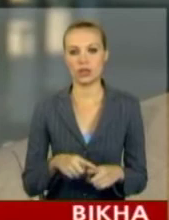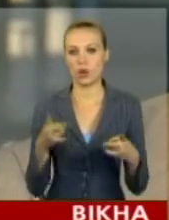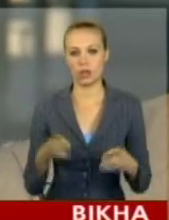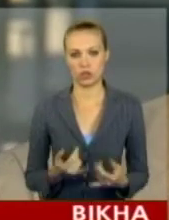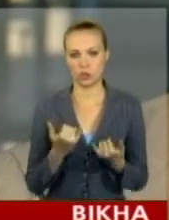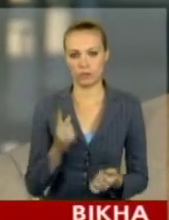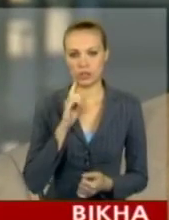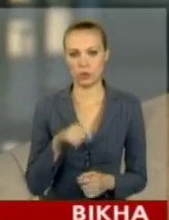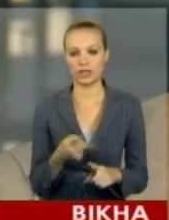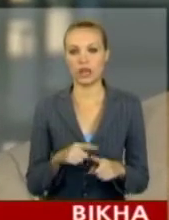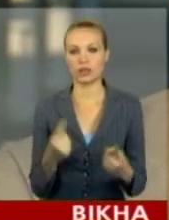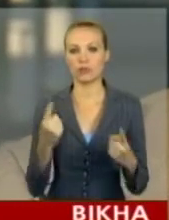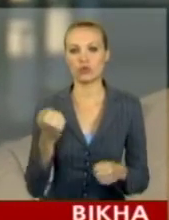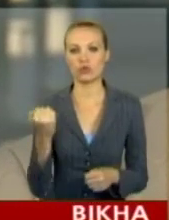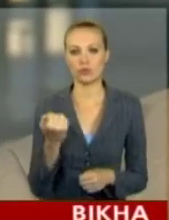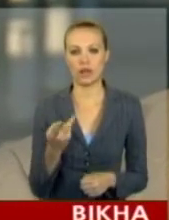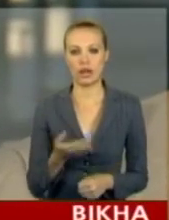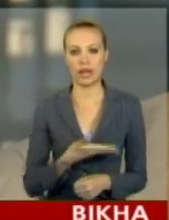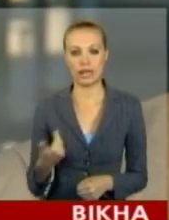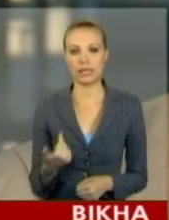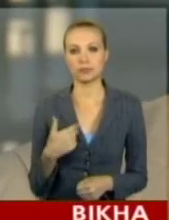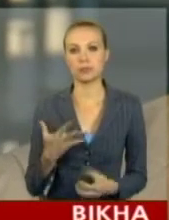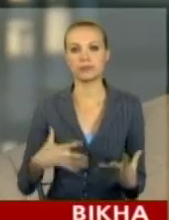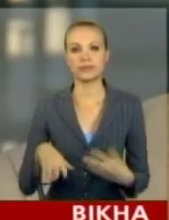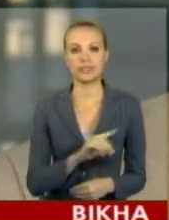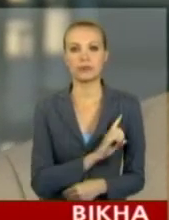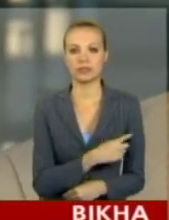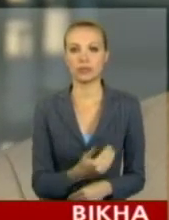катастрофа для України, це великий удар для нас. Ми б всіми силами хотіли б цього збіжати.